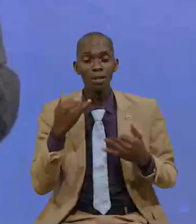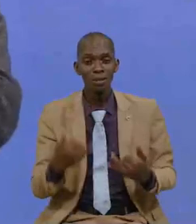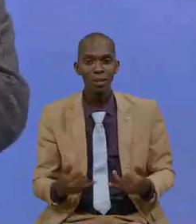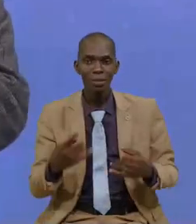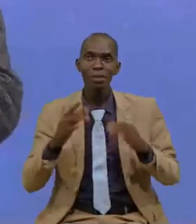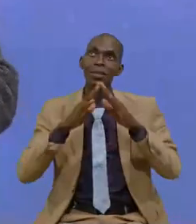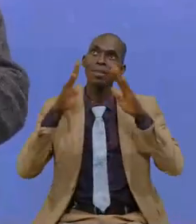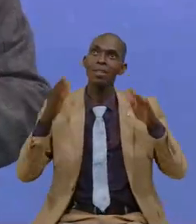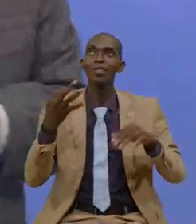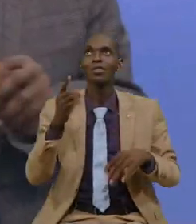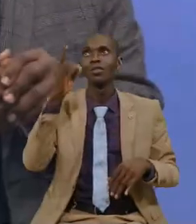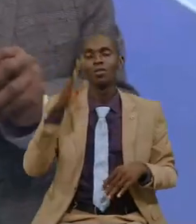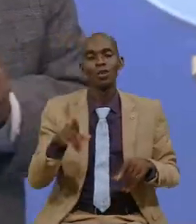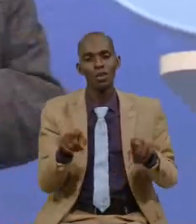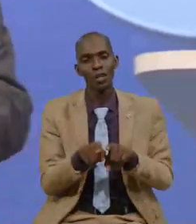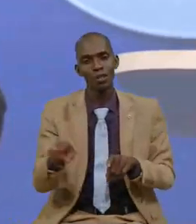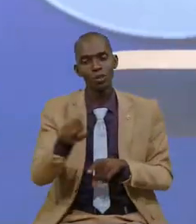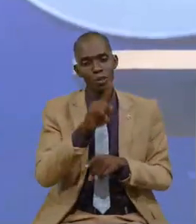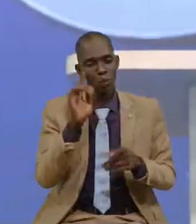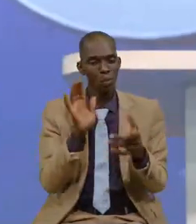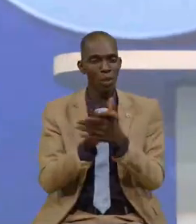quel rapport y a-t-il entre vous et